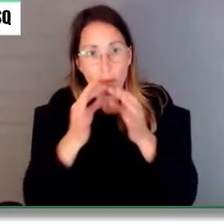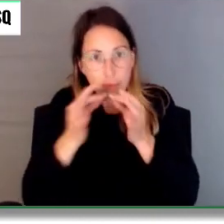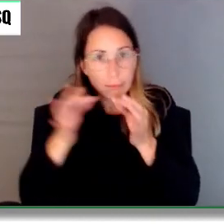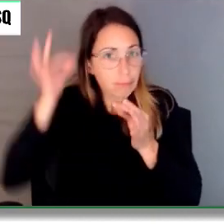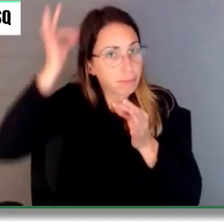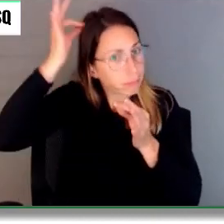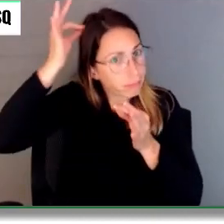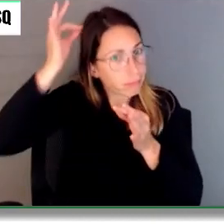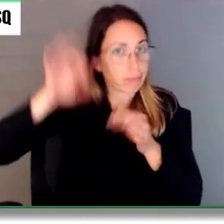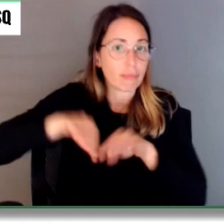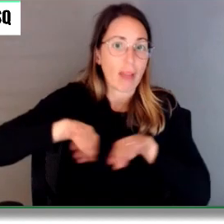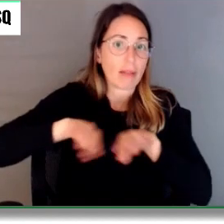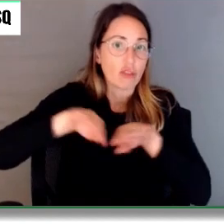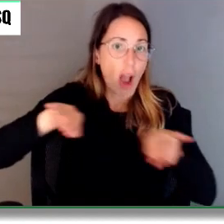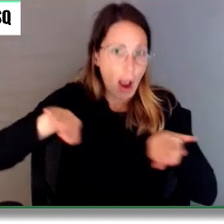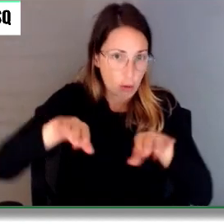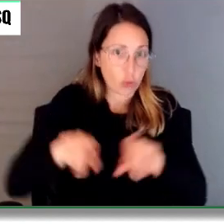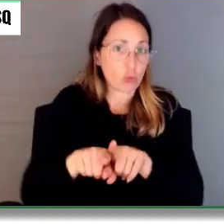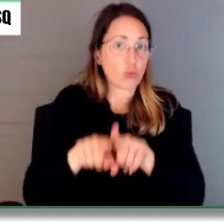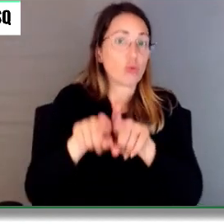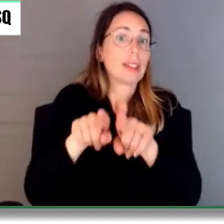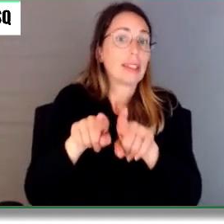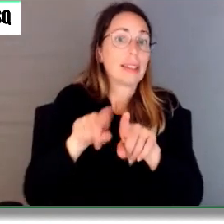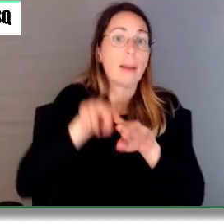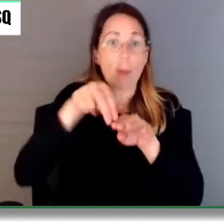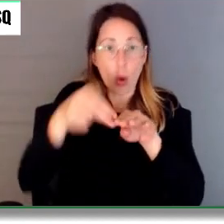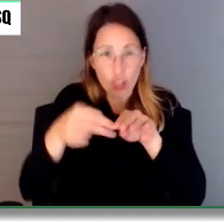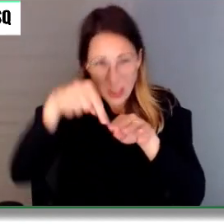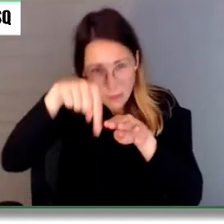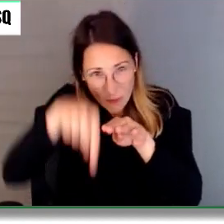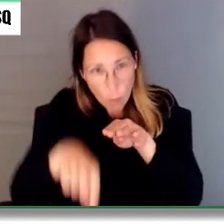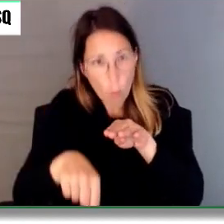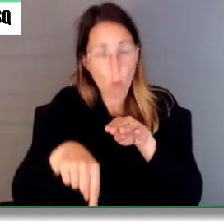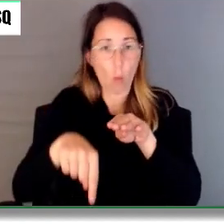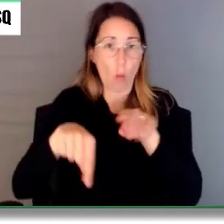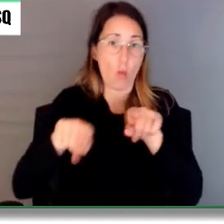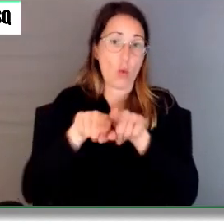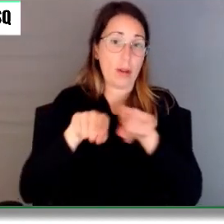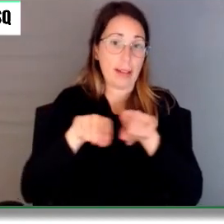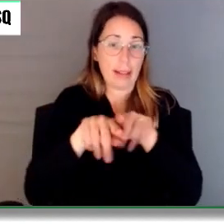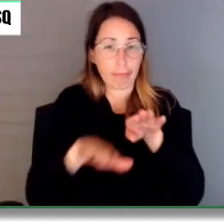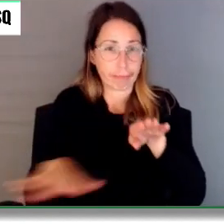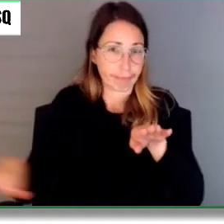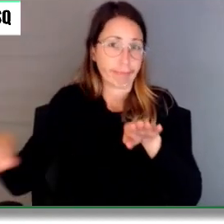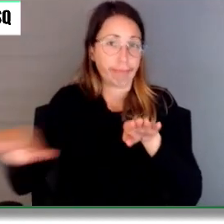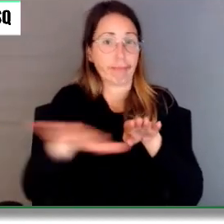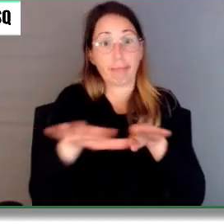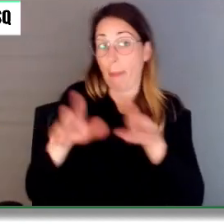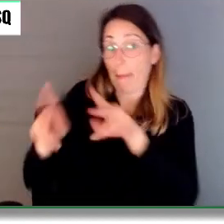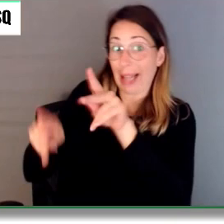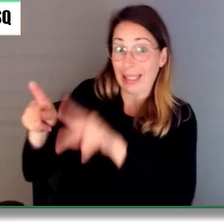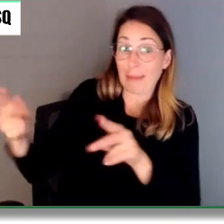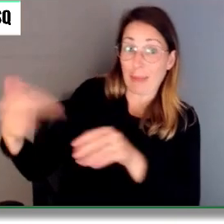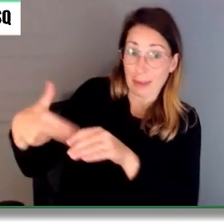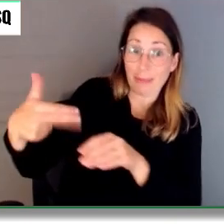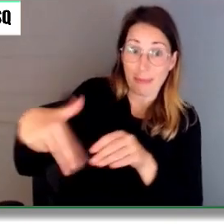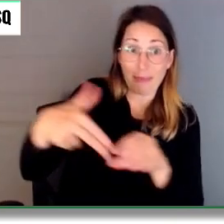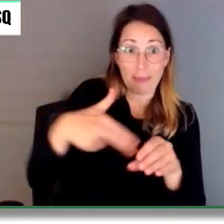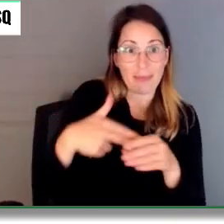faire la plongée jusqu'à la grande participation aux gens, où les gens peuvent même faire du